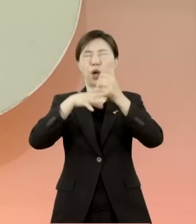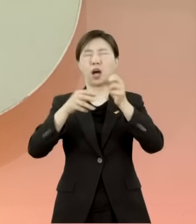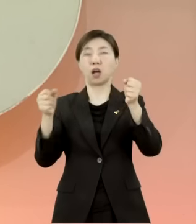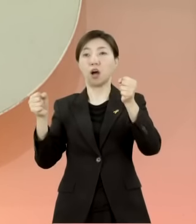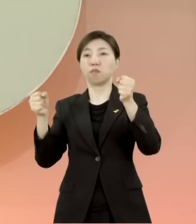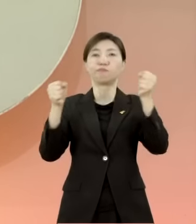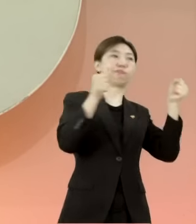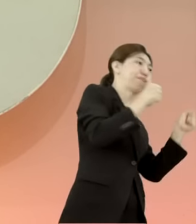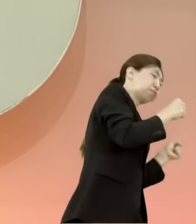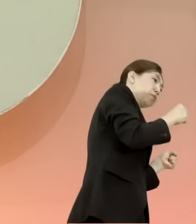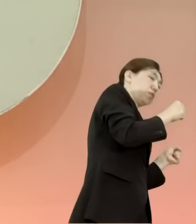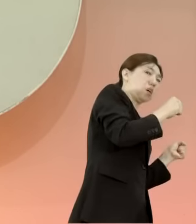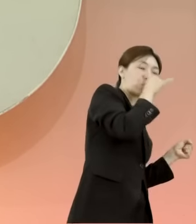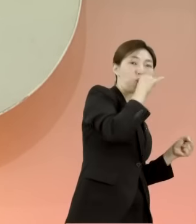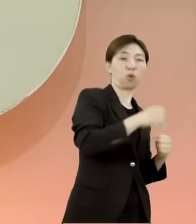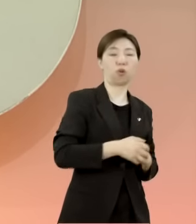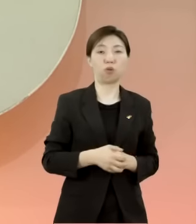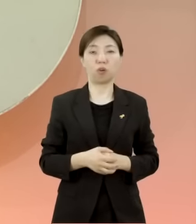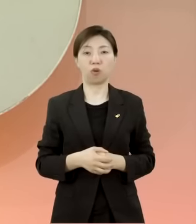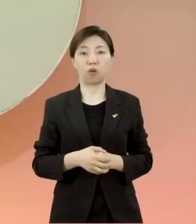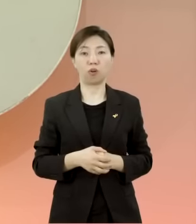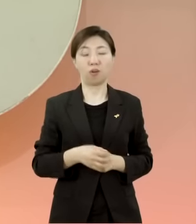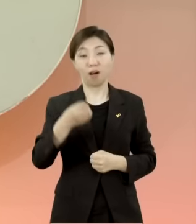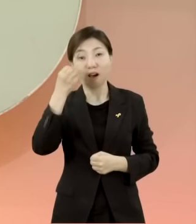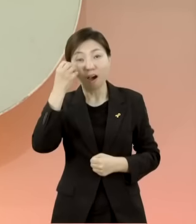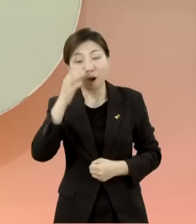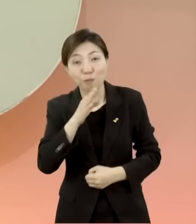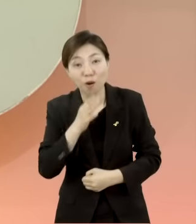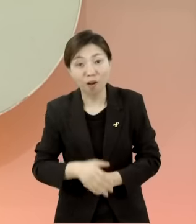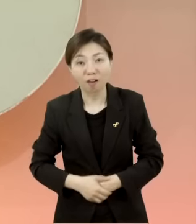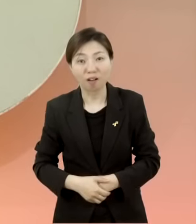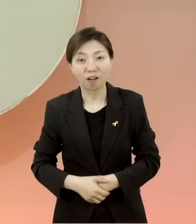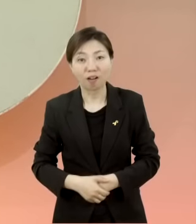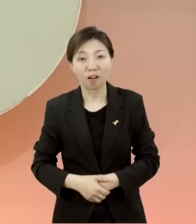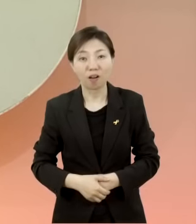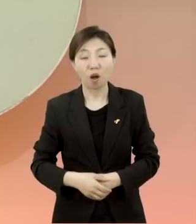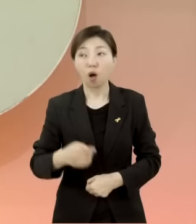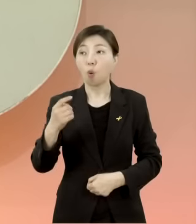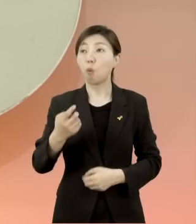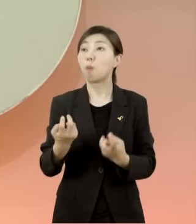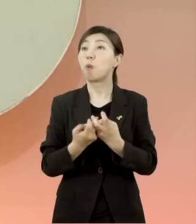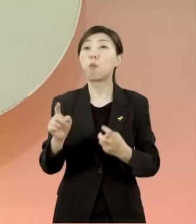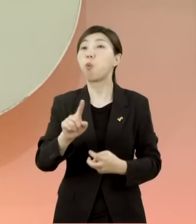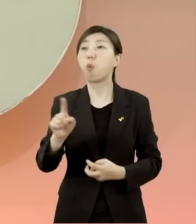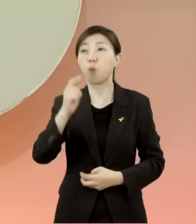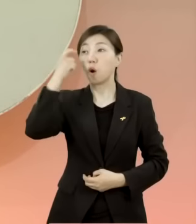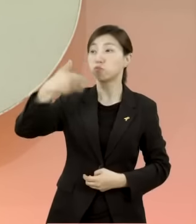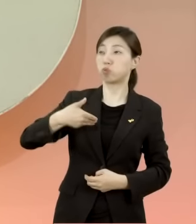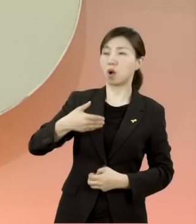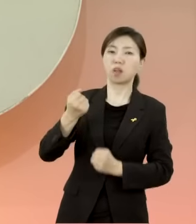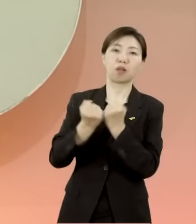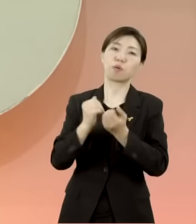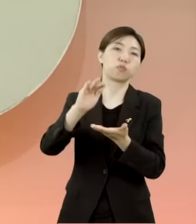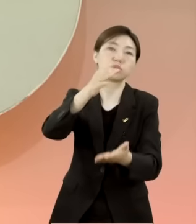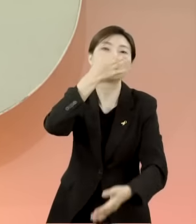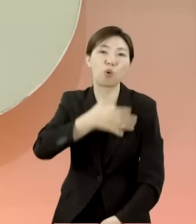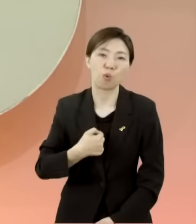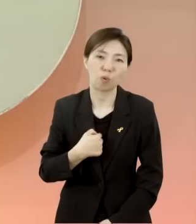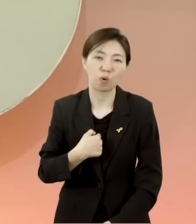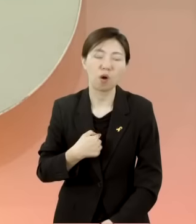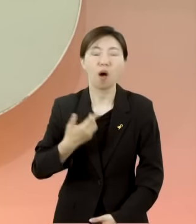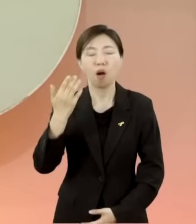어 정말 아니 뭐 뒤로 넘어지게 어떻게 옆으로 휙 사다리가 뒤집어질 수가 있냐